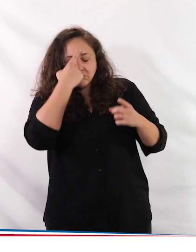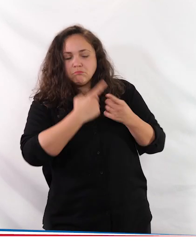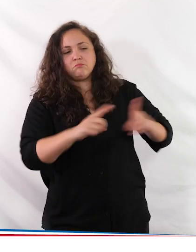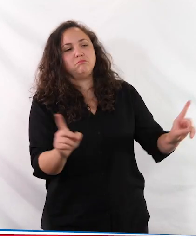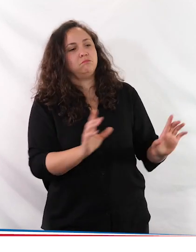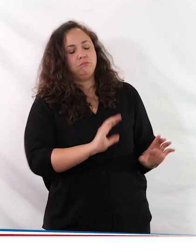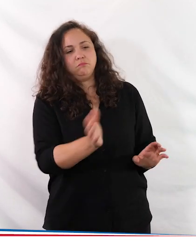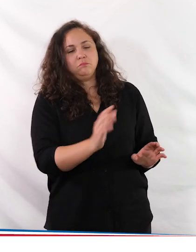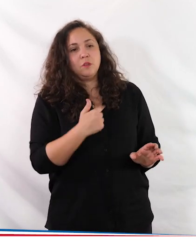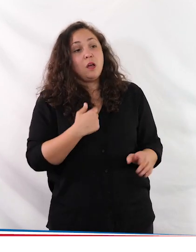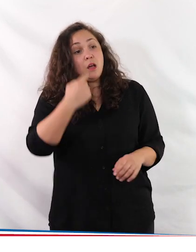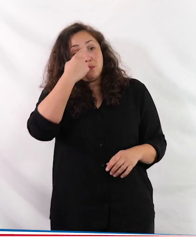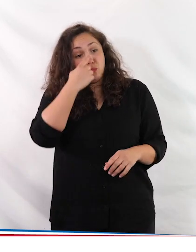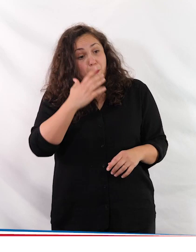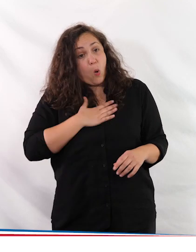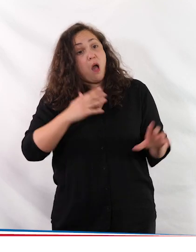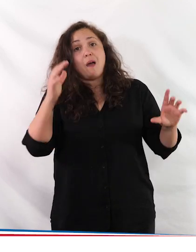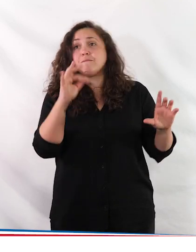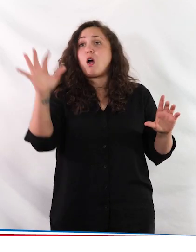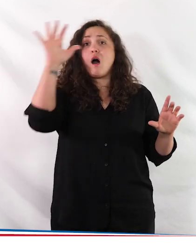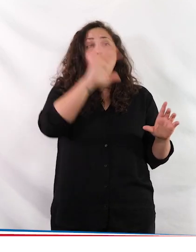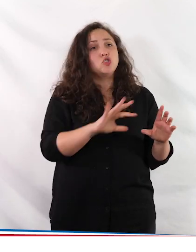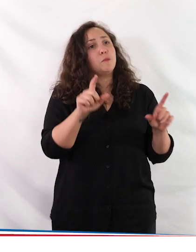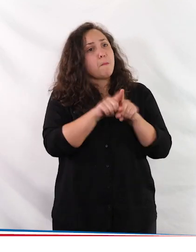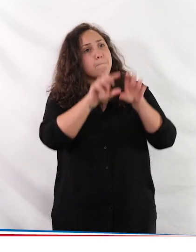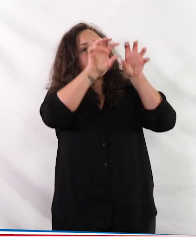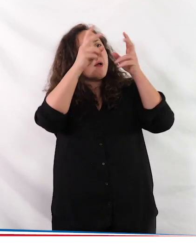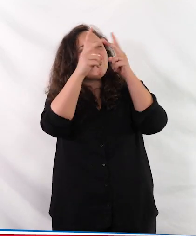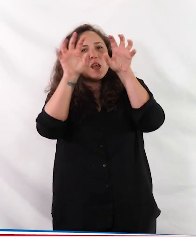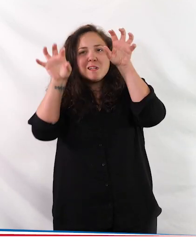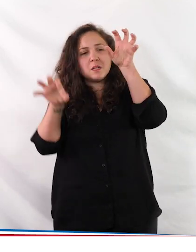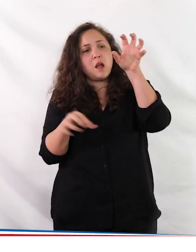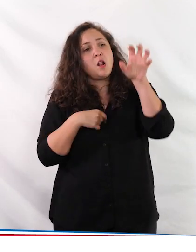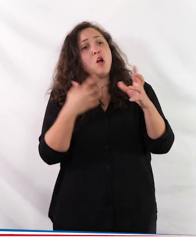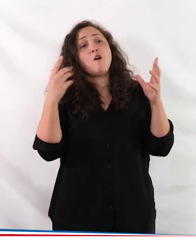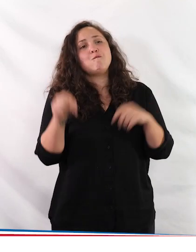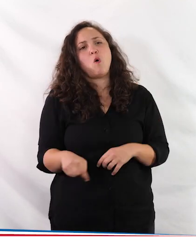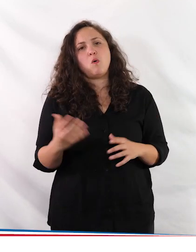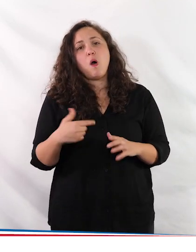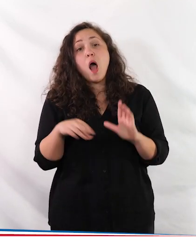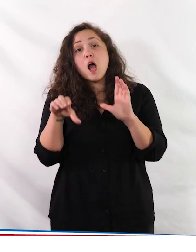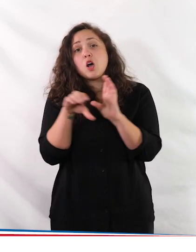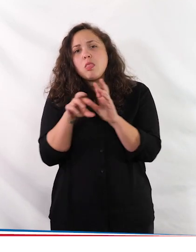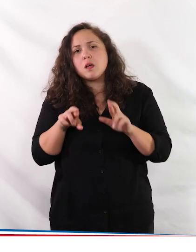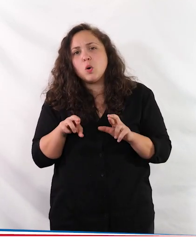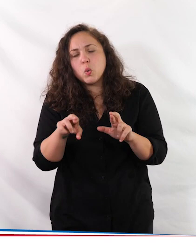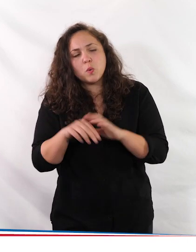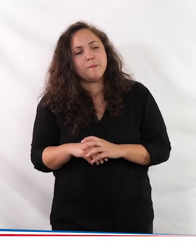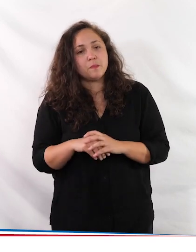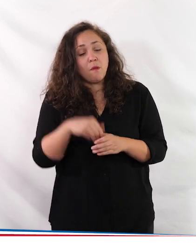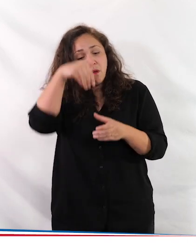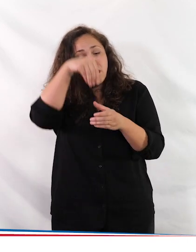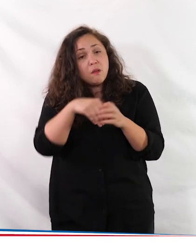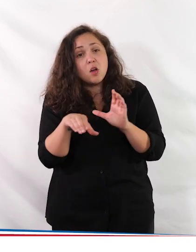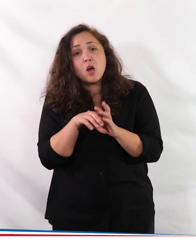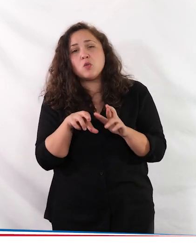expérimentation. Mais je l'ai dit très clairement. Je pense qu'à l'échelle du pays, à l'échelle des villes, ce qu'il nous faut, c'est un code de la